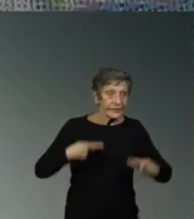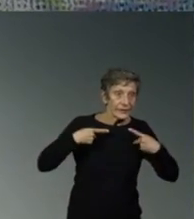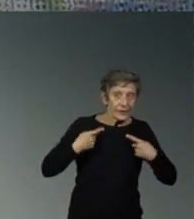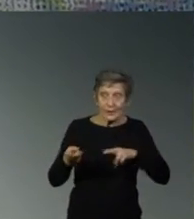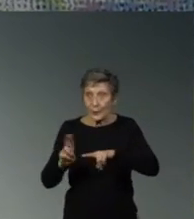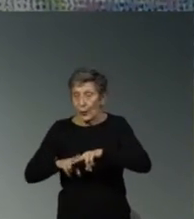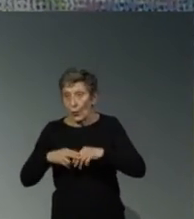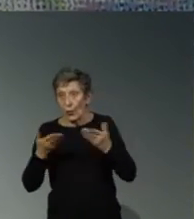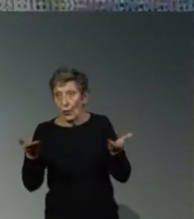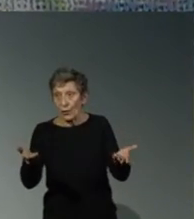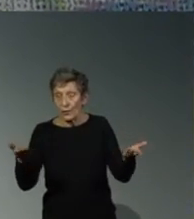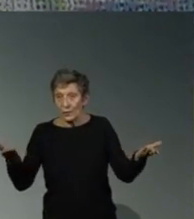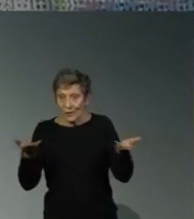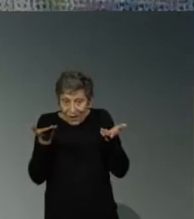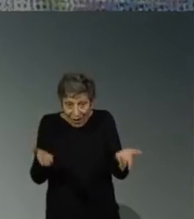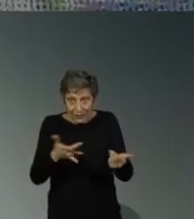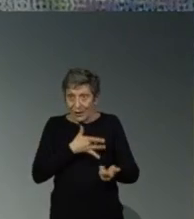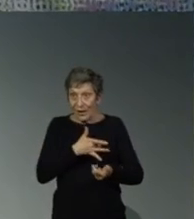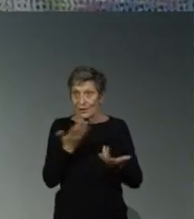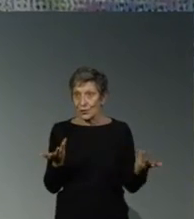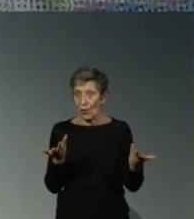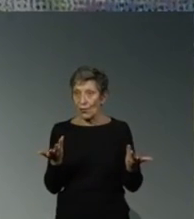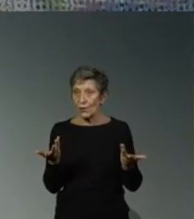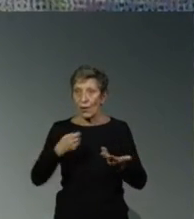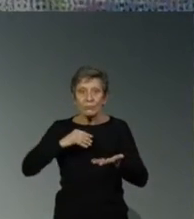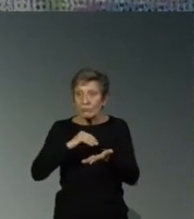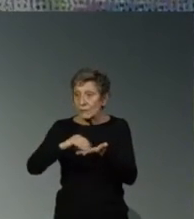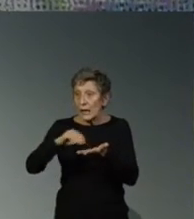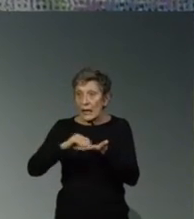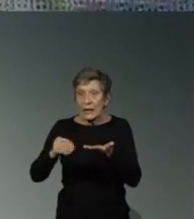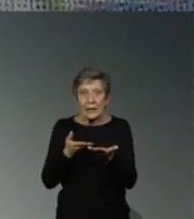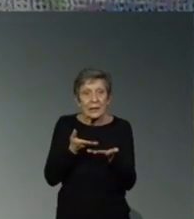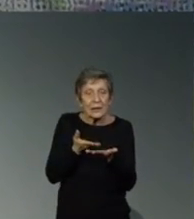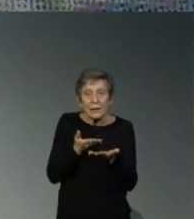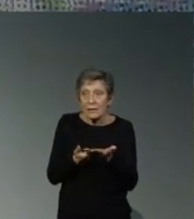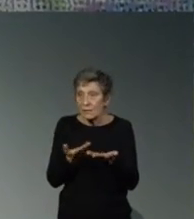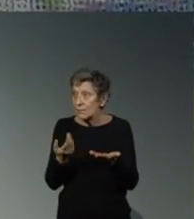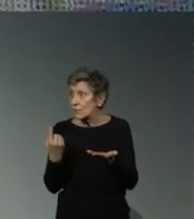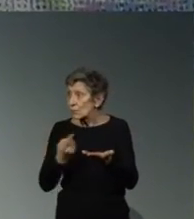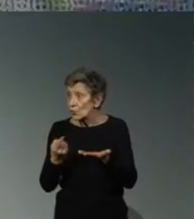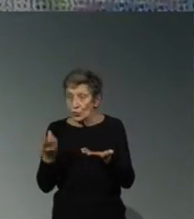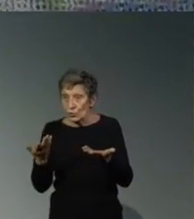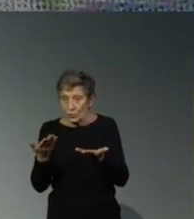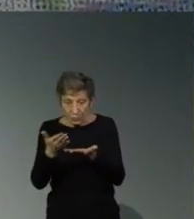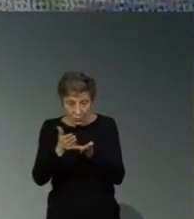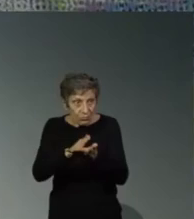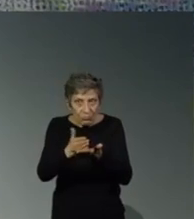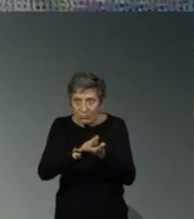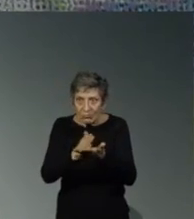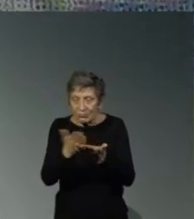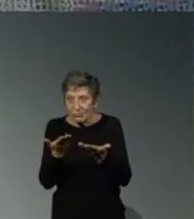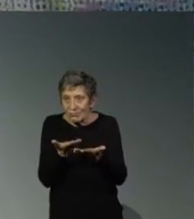Et c'est justement là que c'est intéressant, c'est-à-dire que ce qu'on écrit, c'est aussi cette ambivalence ou cette monstruosité-là.